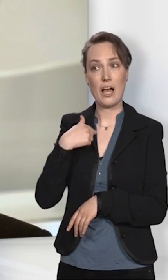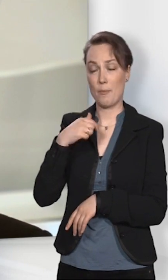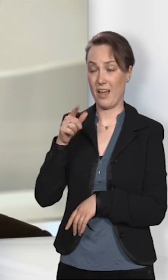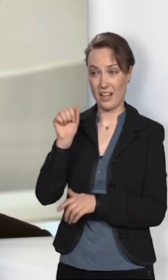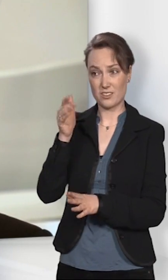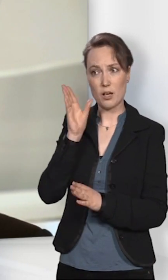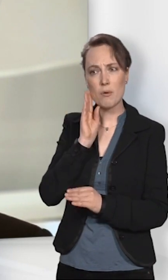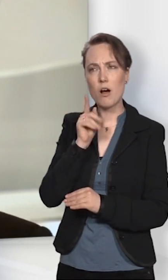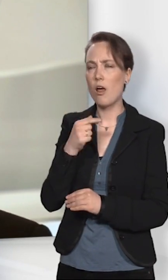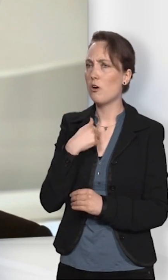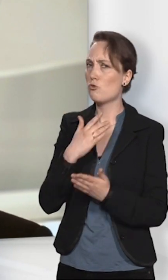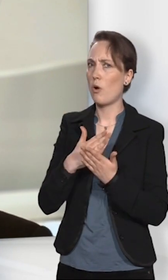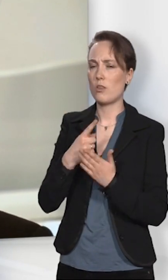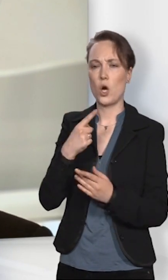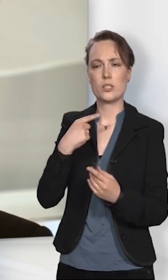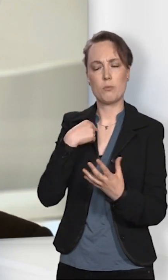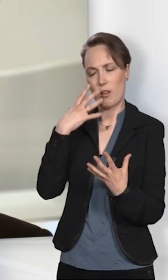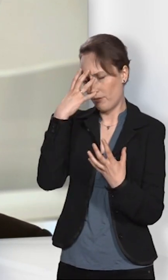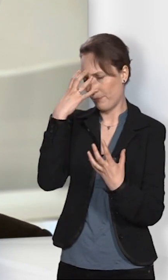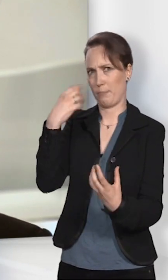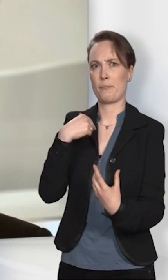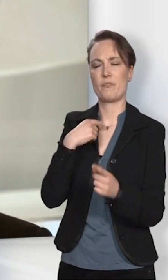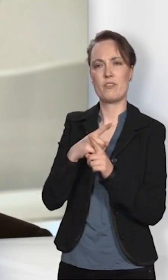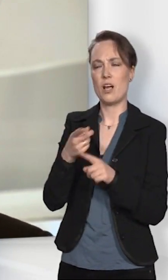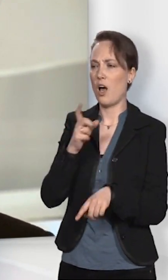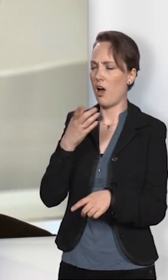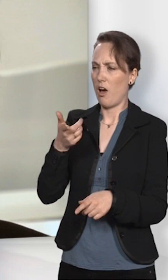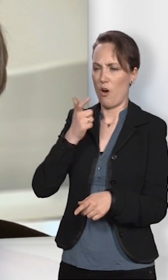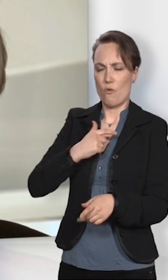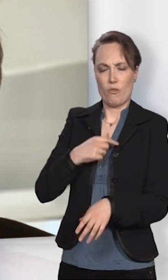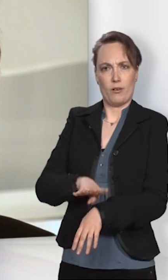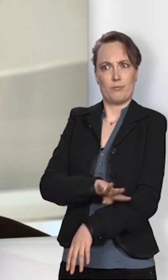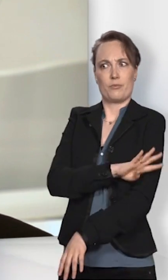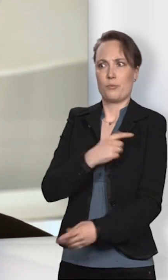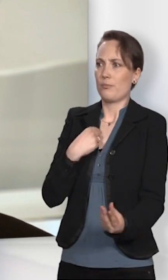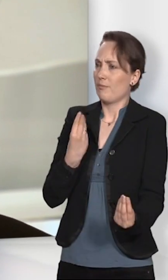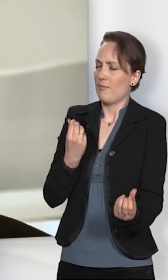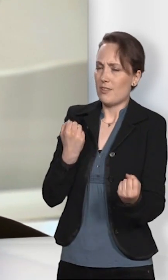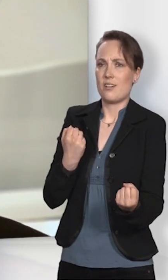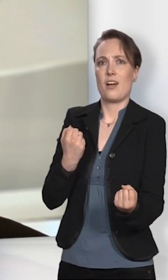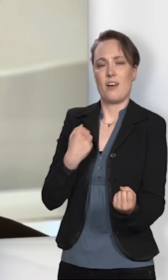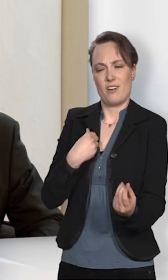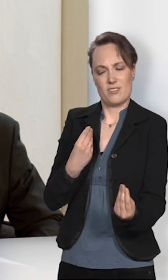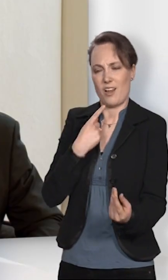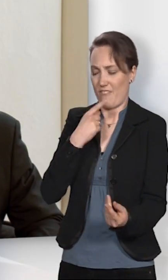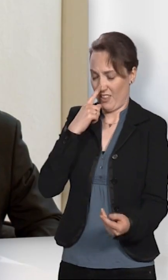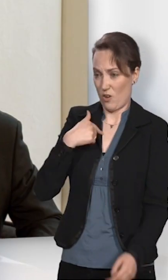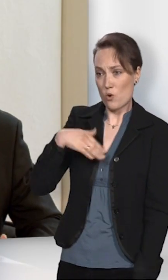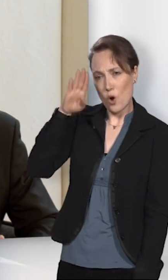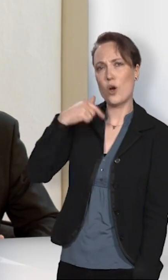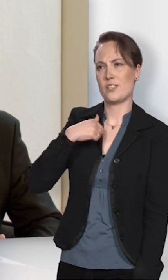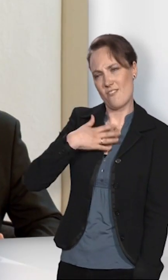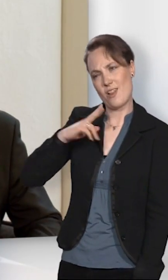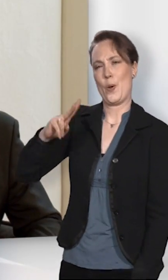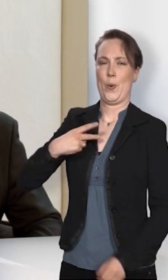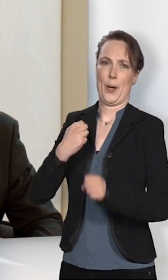mich so elektrisiert, dass ich mir im Grunde genommen gesagt habe, wenn ich mal groß bin, dann möchte ich das auch machen. Wenn ich es